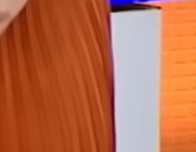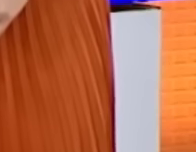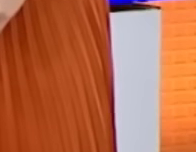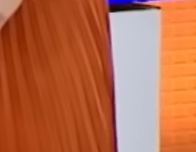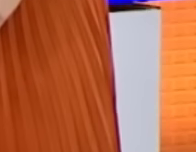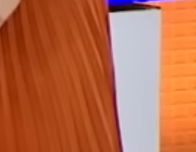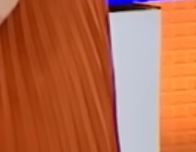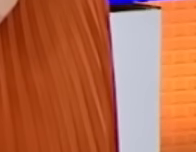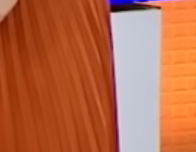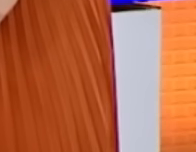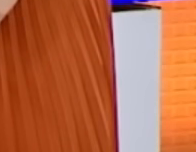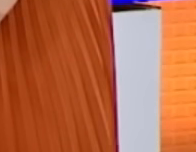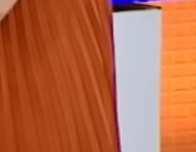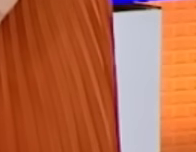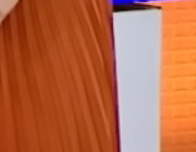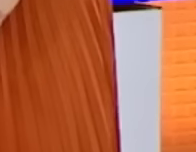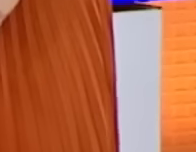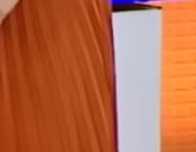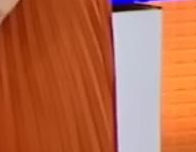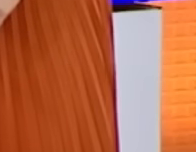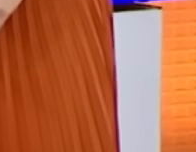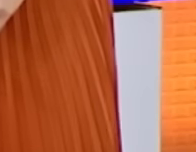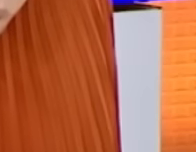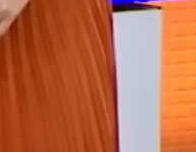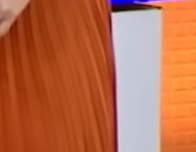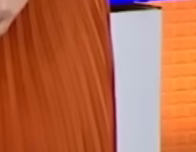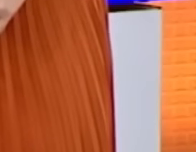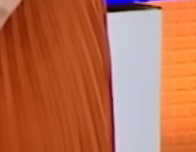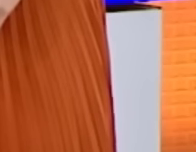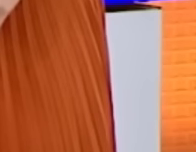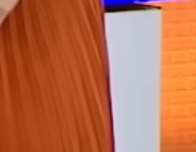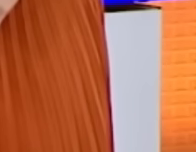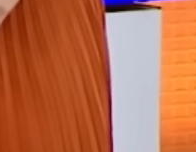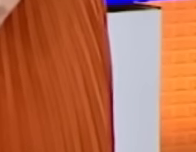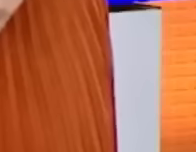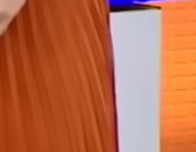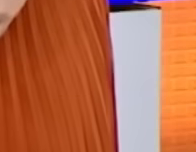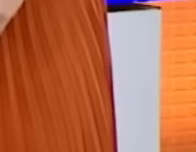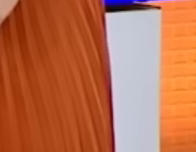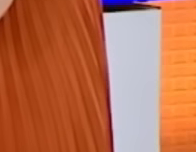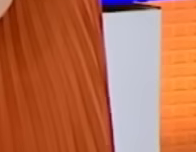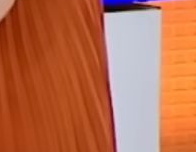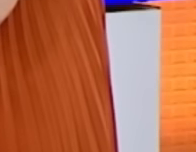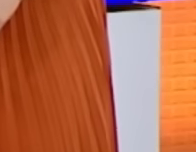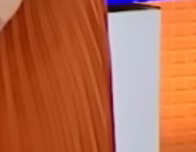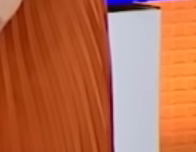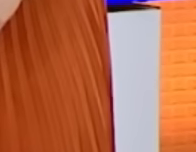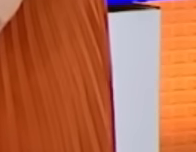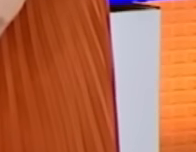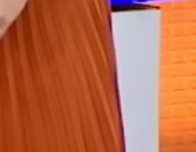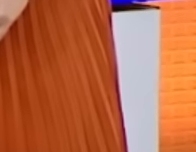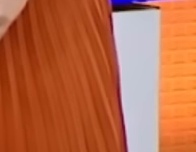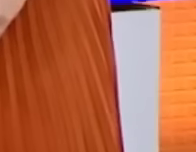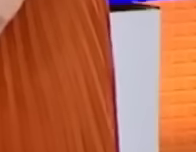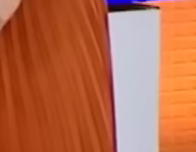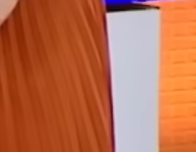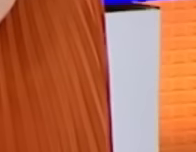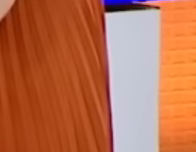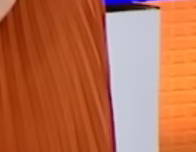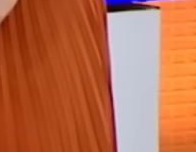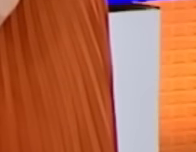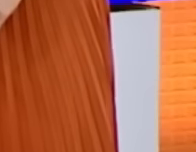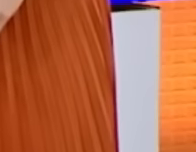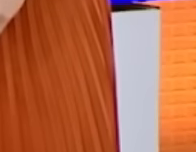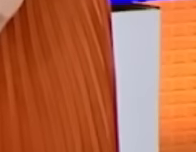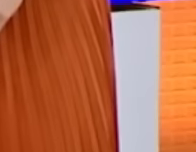mga kapuso para una ka sa mga balita mag-subscribe sa GMA integrated news sa YouTube sa mga kapuso abroad subaybayan niyo po kami sa GMA